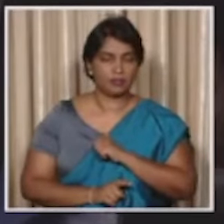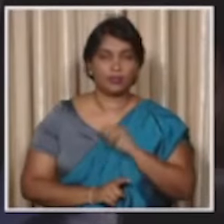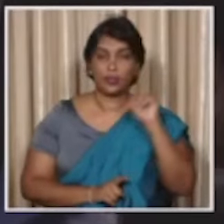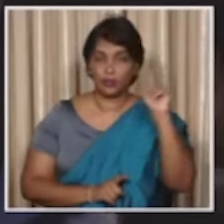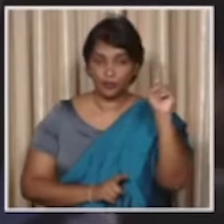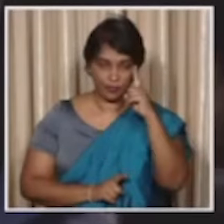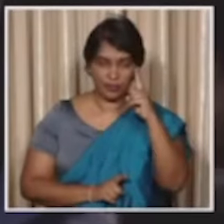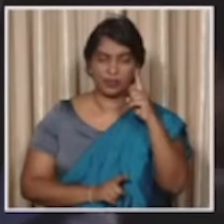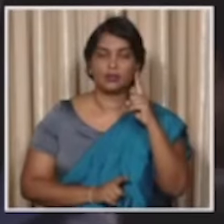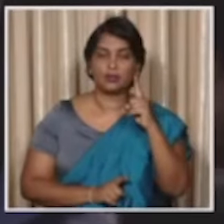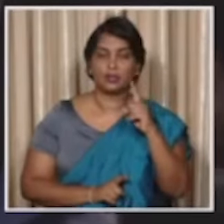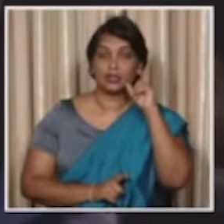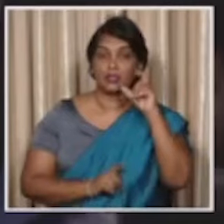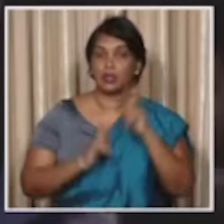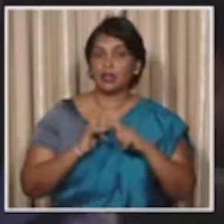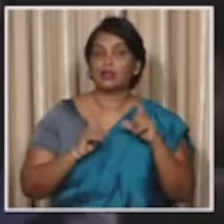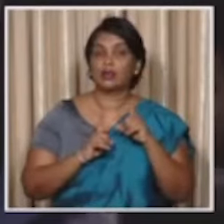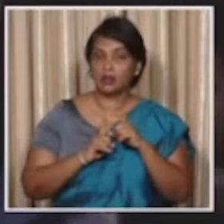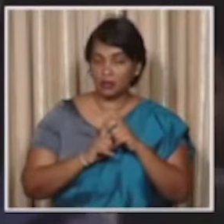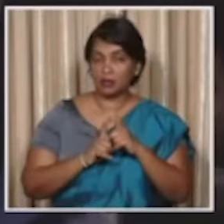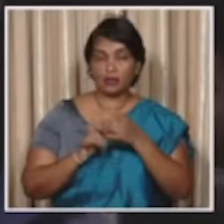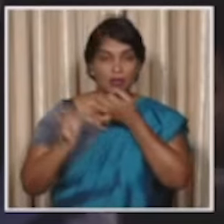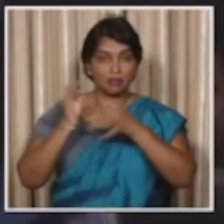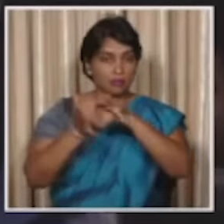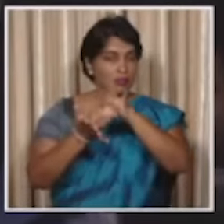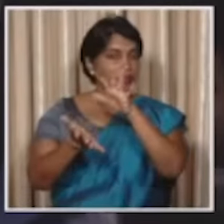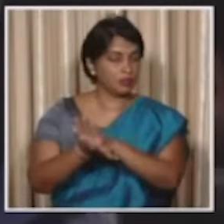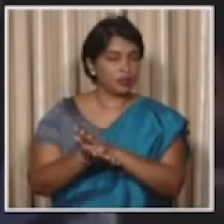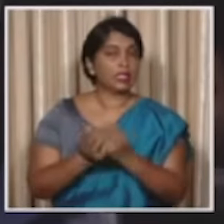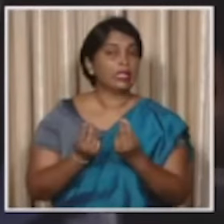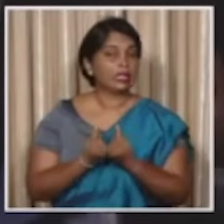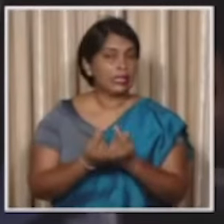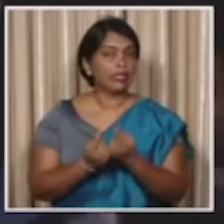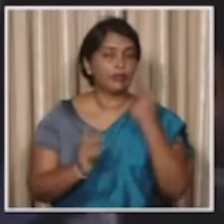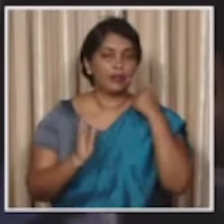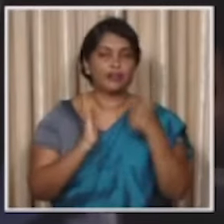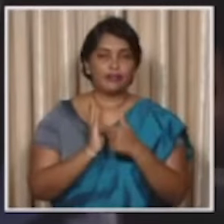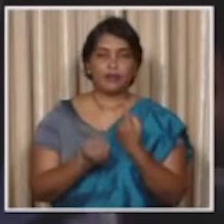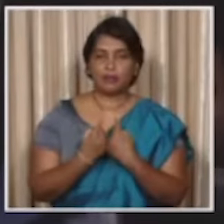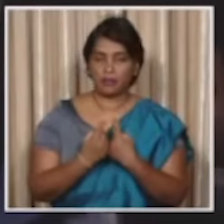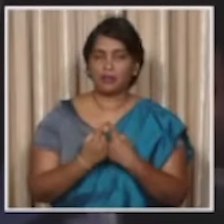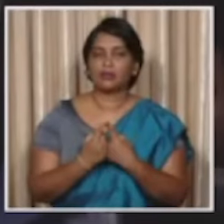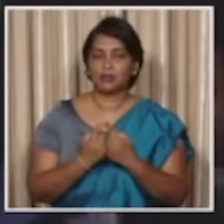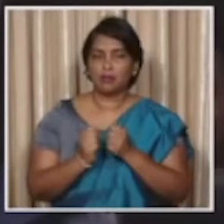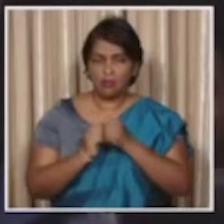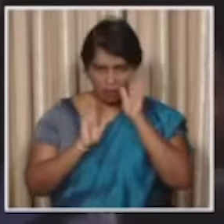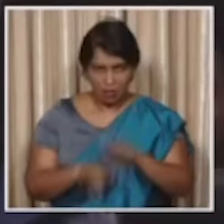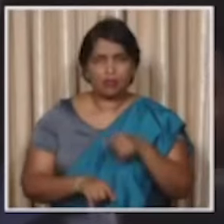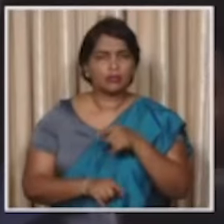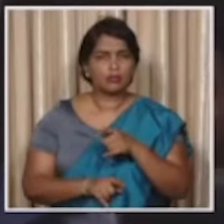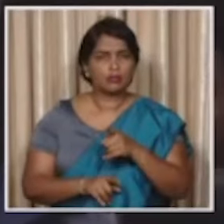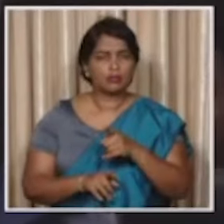පළවෙනි දේ තමයි අපරාධ පරීක්ෂණ දෙපාර්තමේන්තුව දාපු පැමිණිල්ල ඉක්මනින් විභාග කරලා. එහෙම දෙයක් සිද්ධ වෙලා තියෙනවා